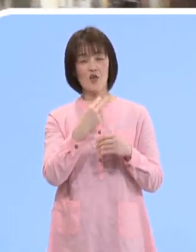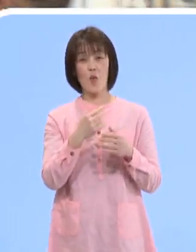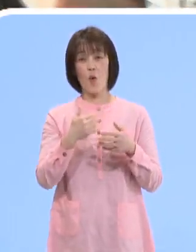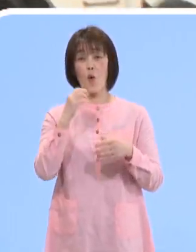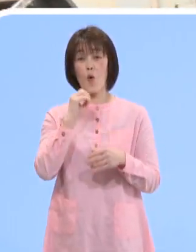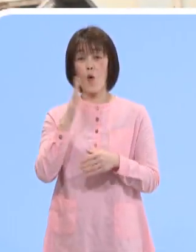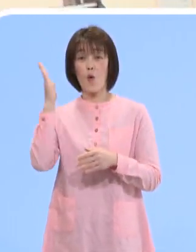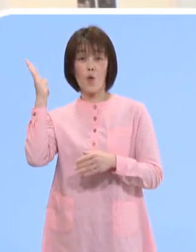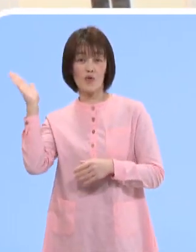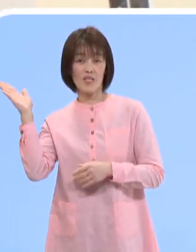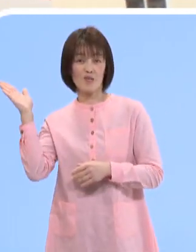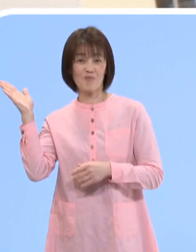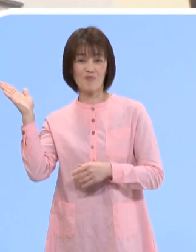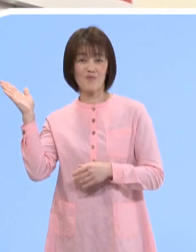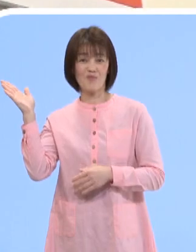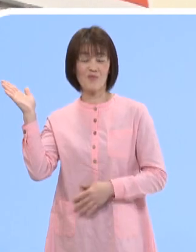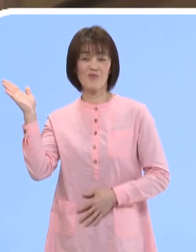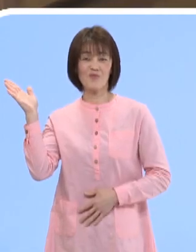オンを訪ねてみます。